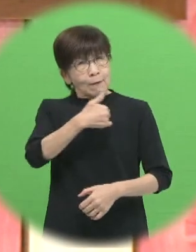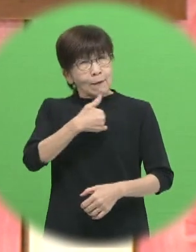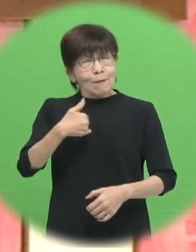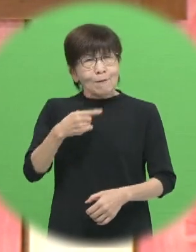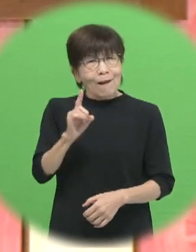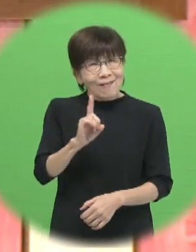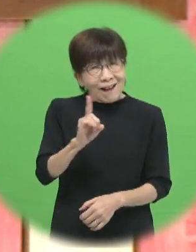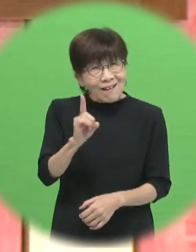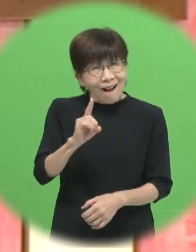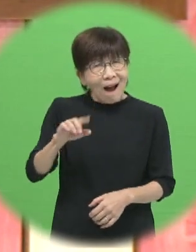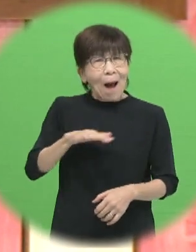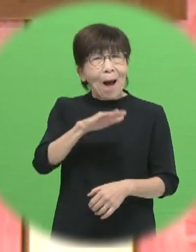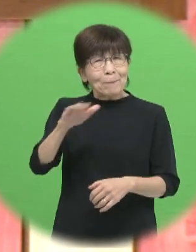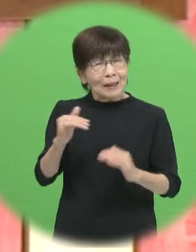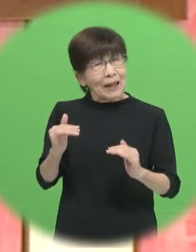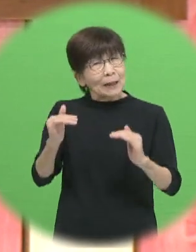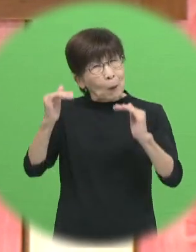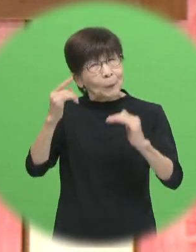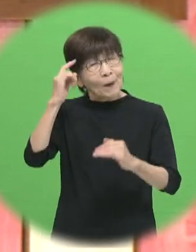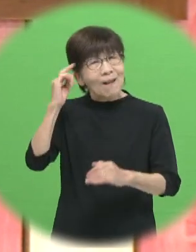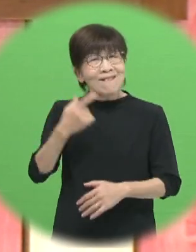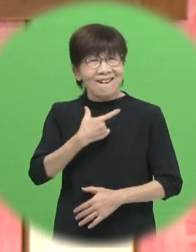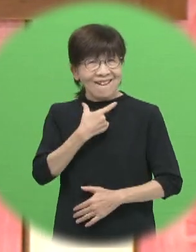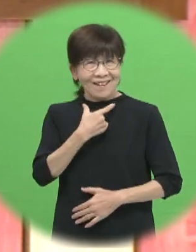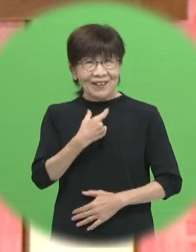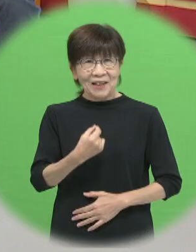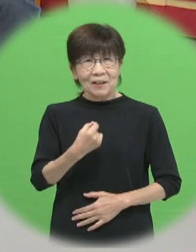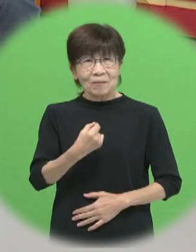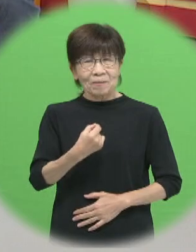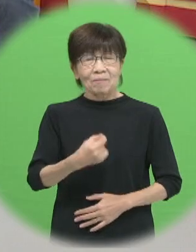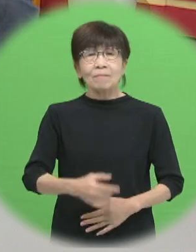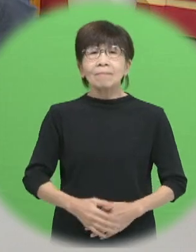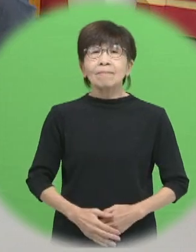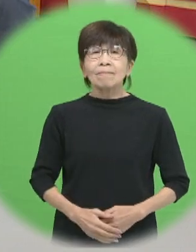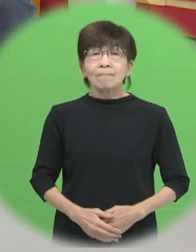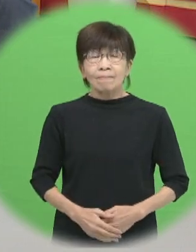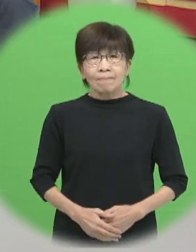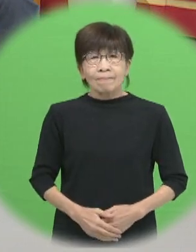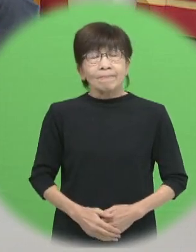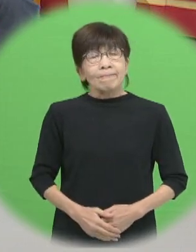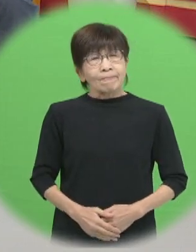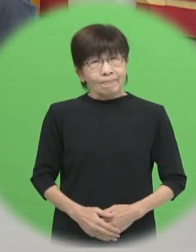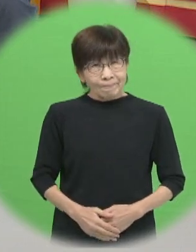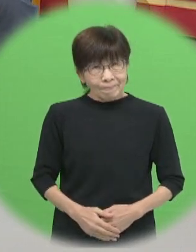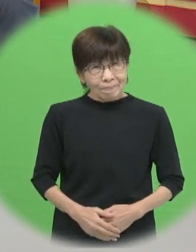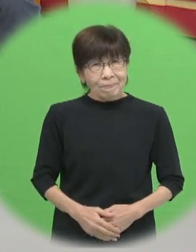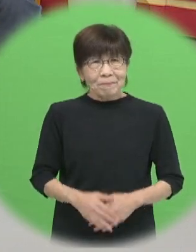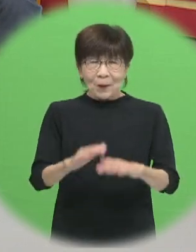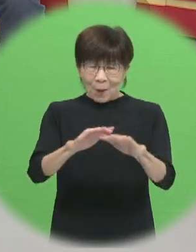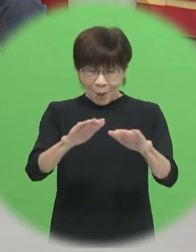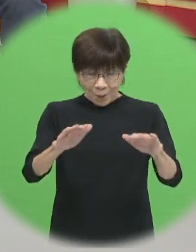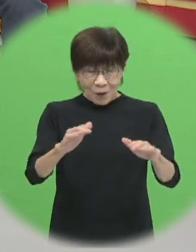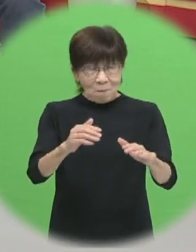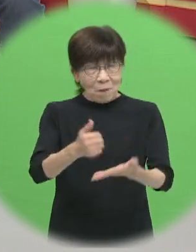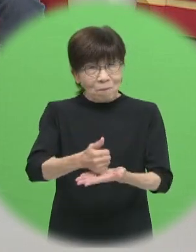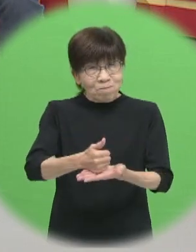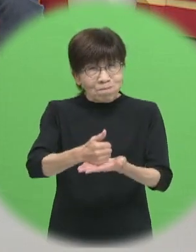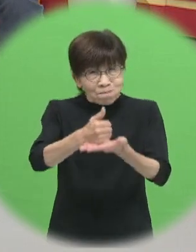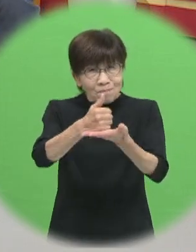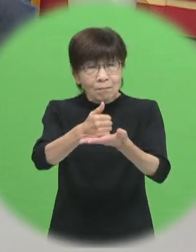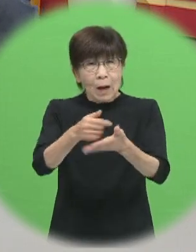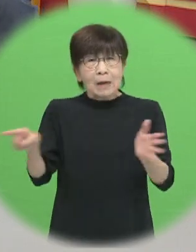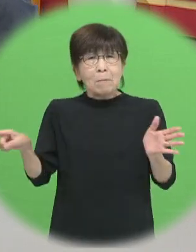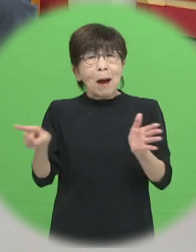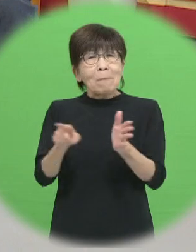ぱりあのみんなで考えていきたいと思います、 うん、確かに子どもを、ね、しっかり尊重して当たり前だ